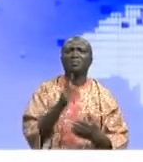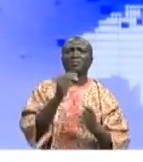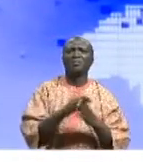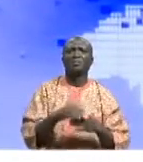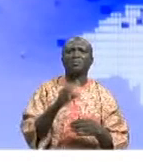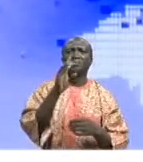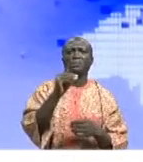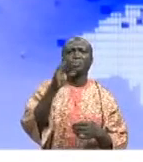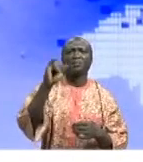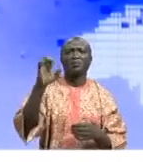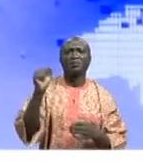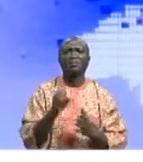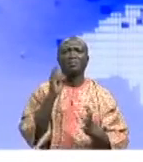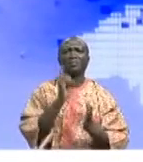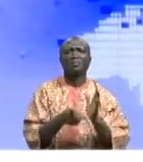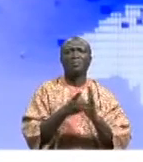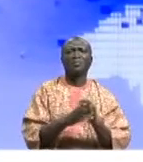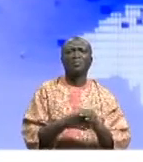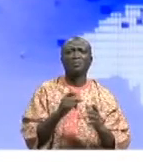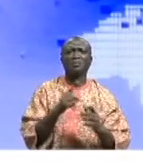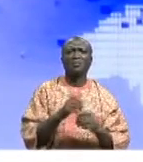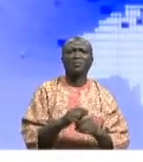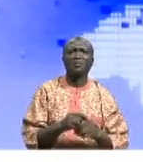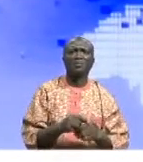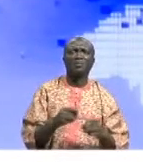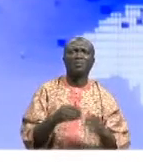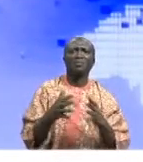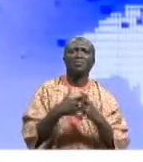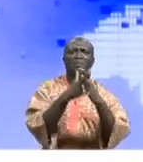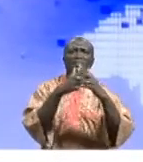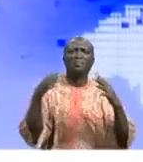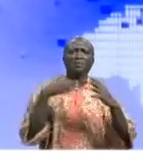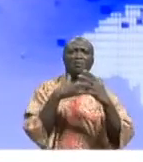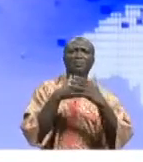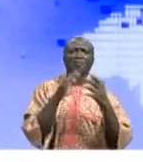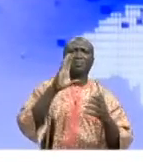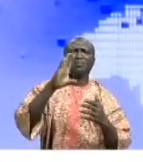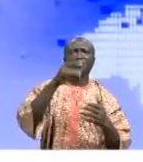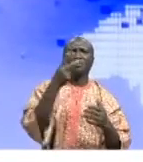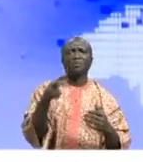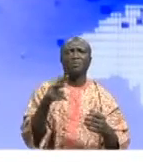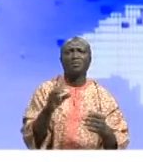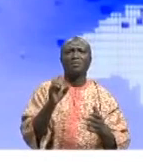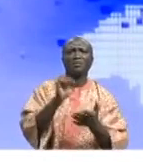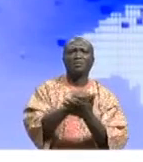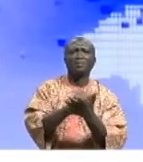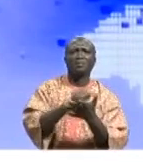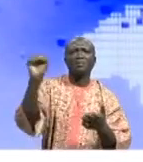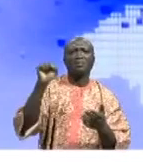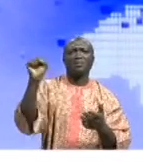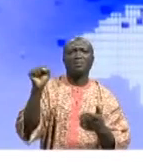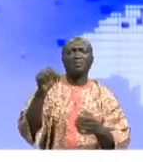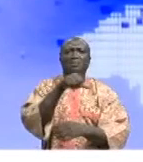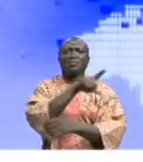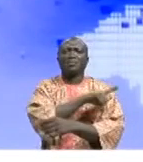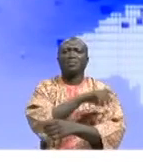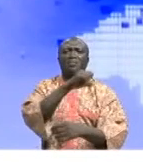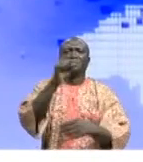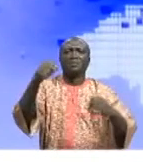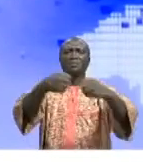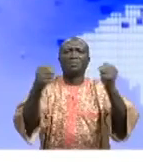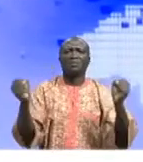et cela passera nécessairement par ce match contre le Cap Vert ce samedi au stade Léopold Sédar